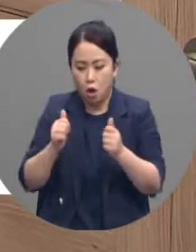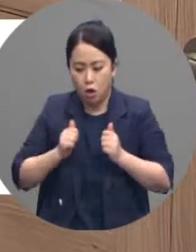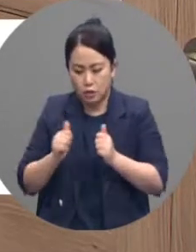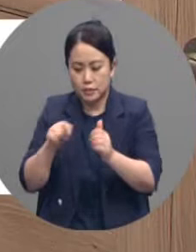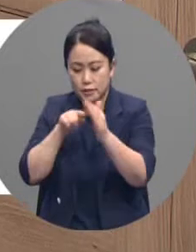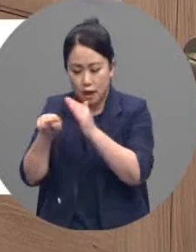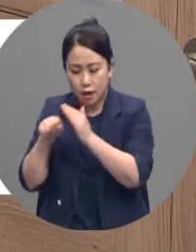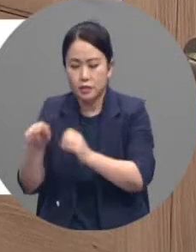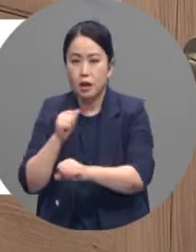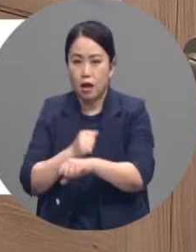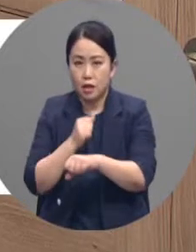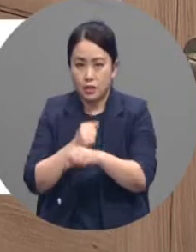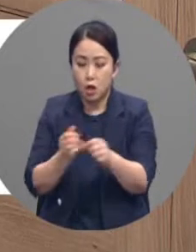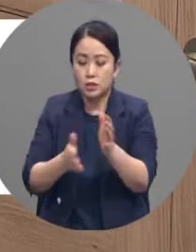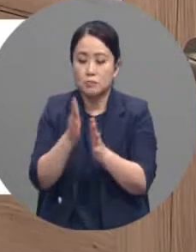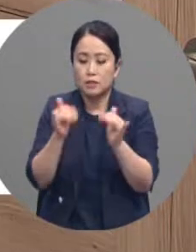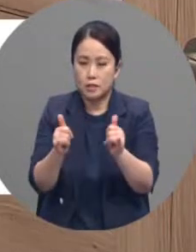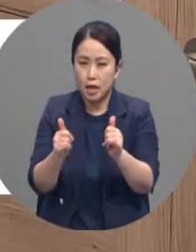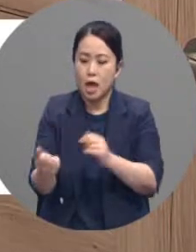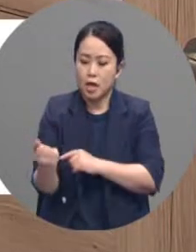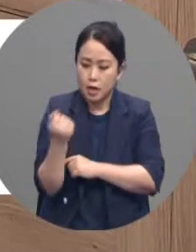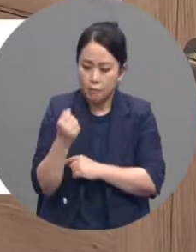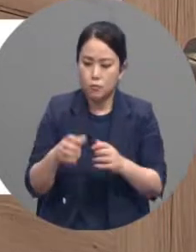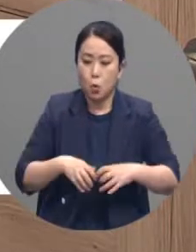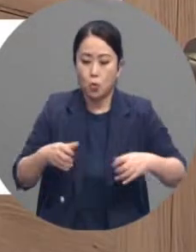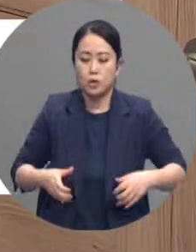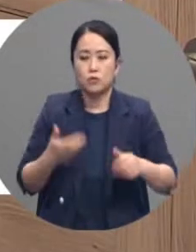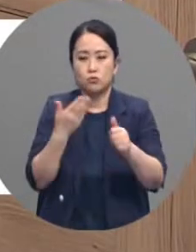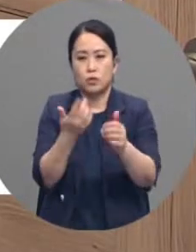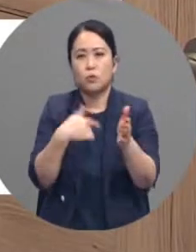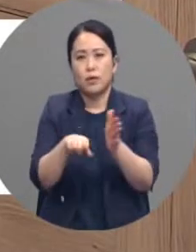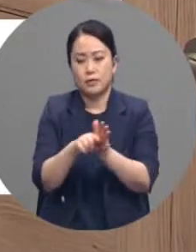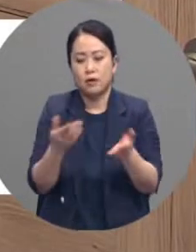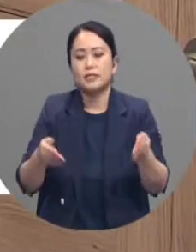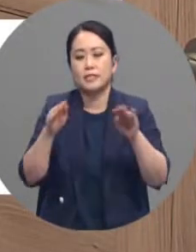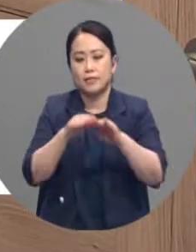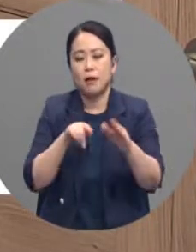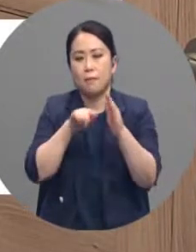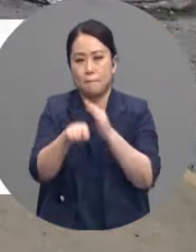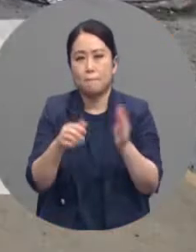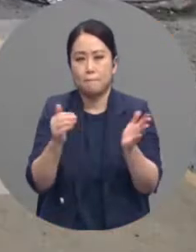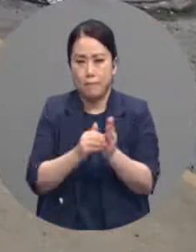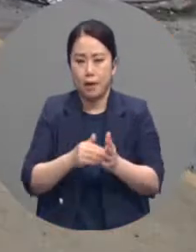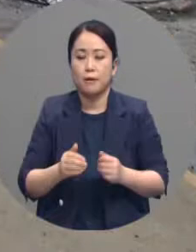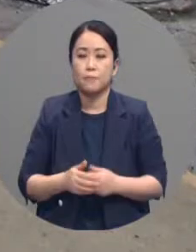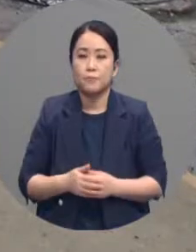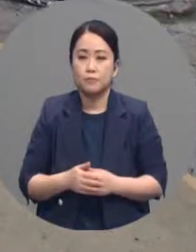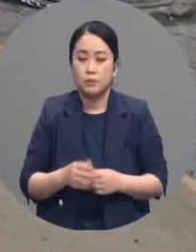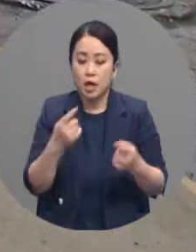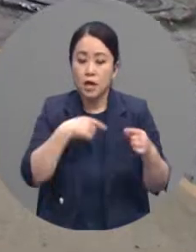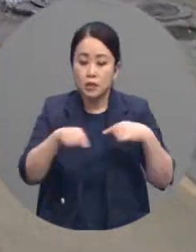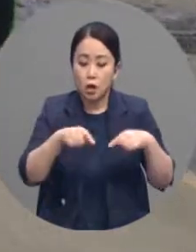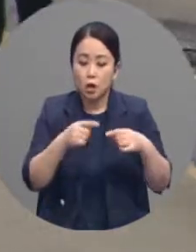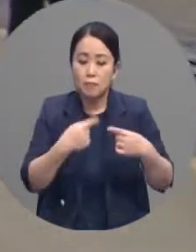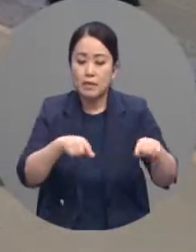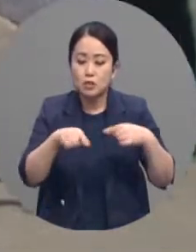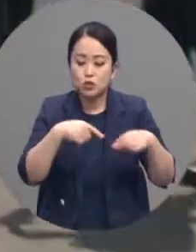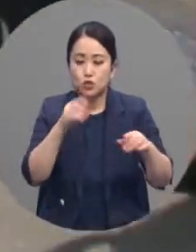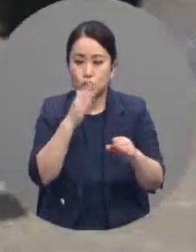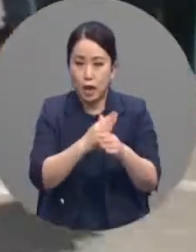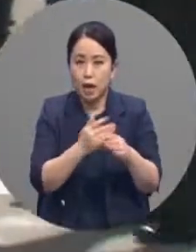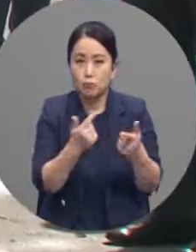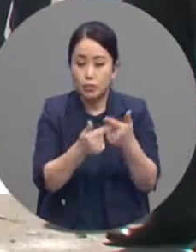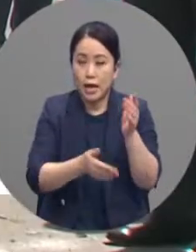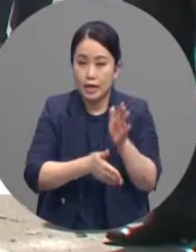시민들에게 힘과 용기를 드리기 위해서 이 시설을 방문을 했습니다. 더불어민주당 부산시당은